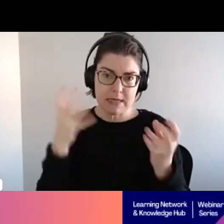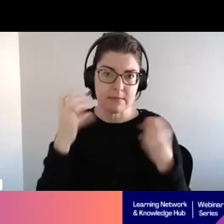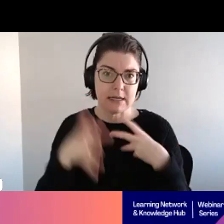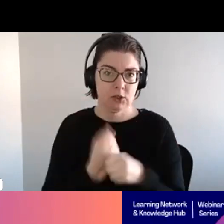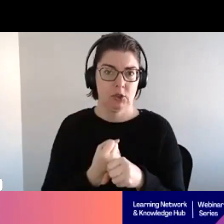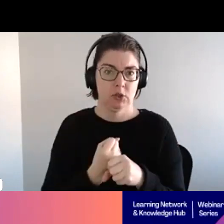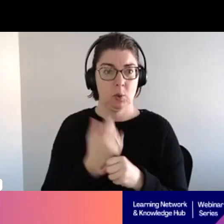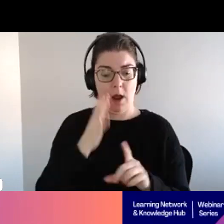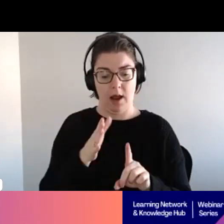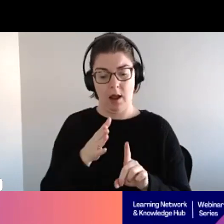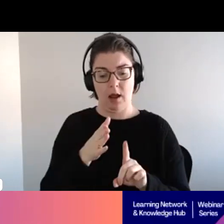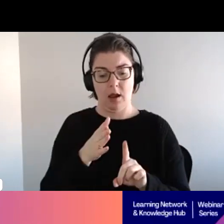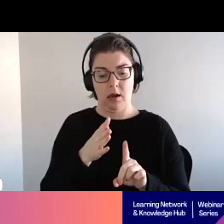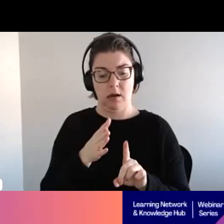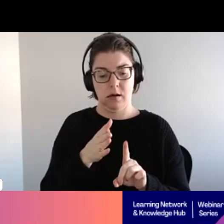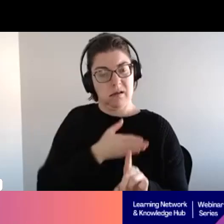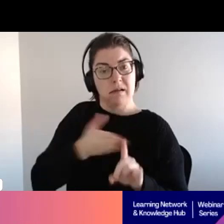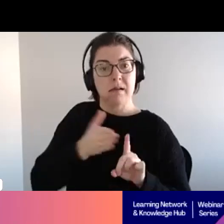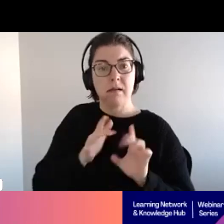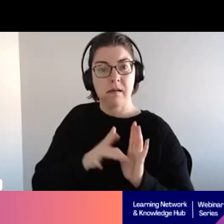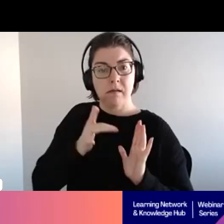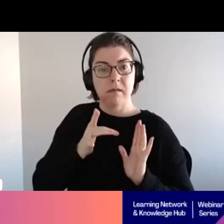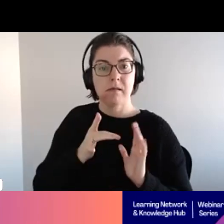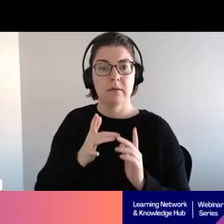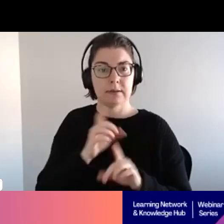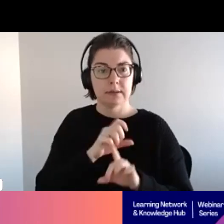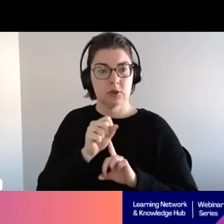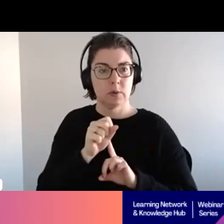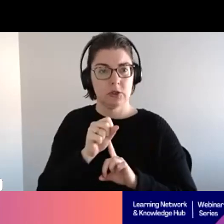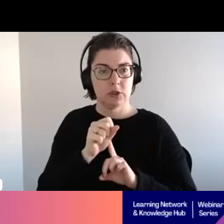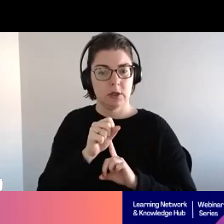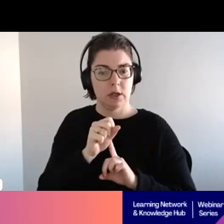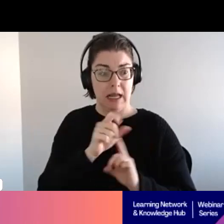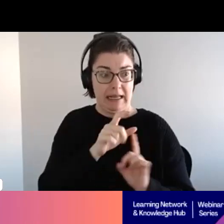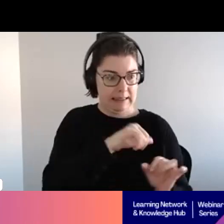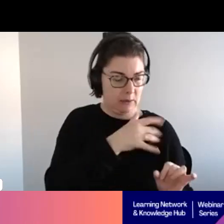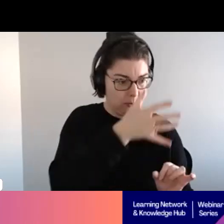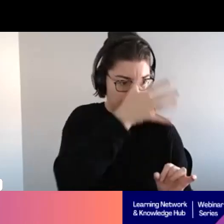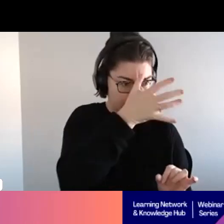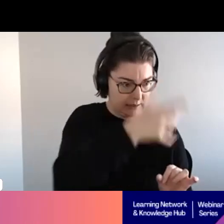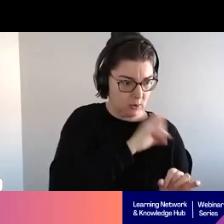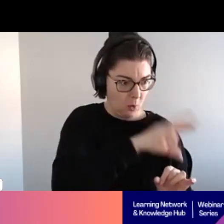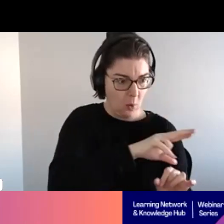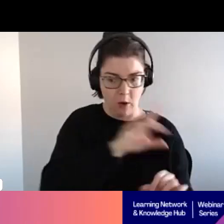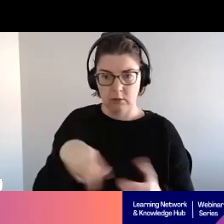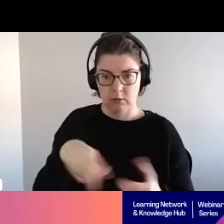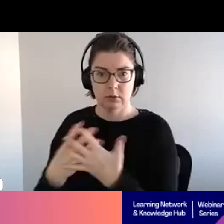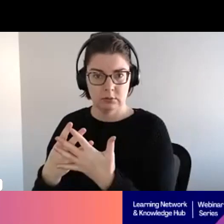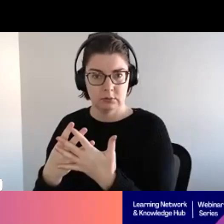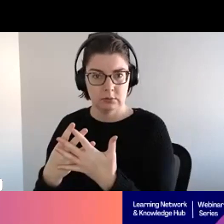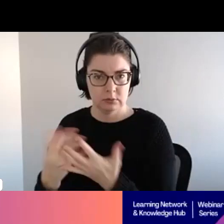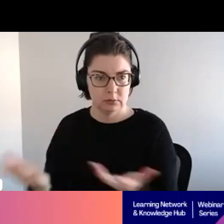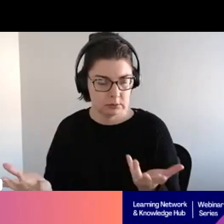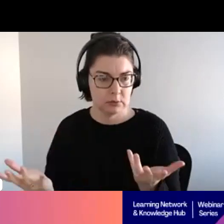alors elle a elle s'est tue pendant des années parce qu'il mon père a manipulé donc les cette croyance dans la tête de ma